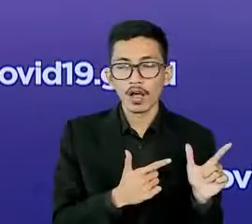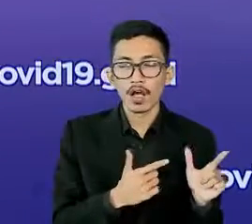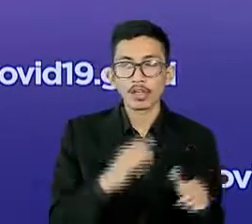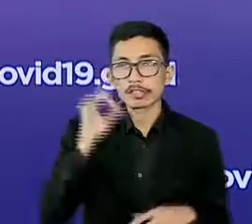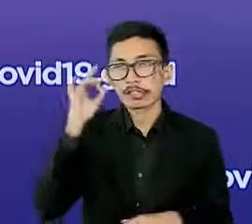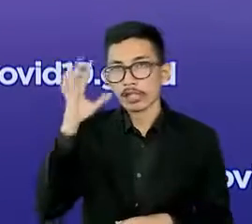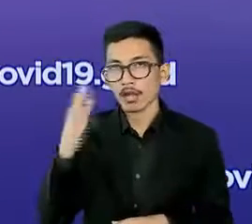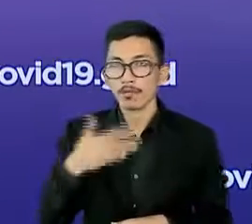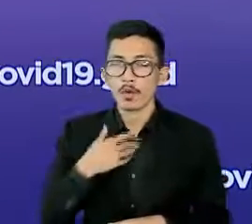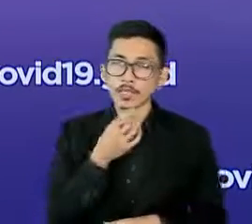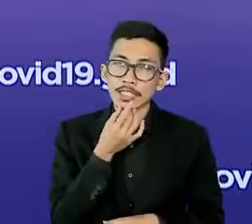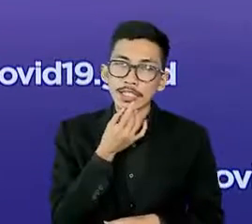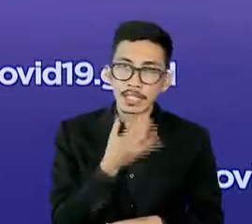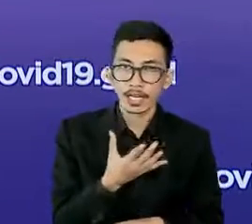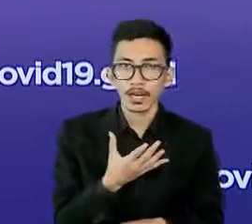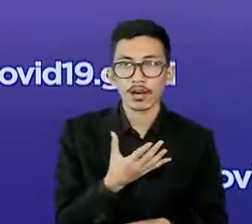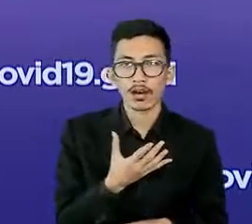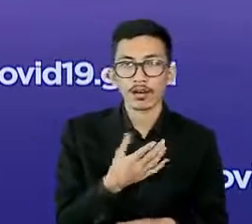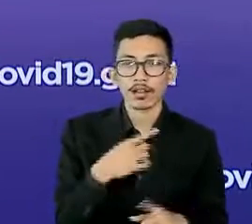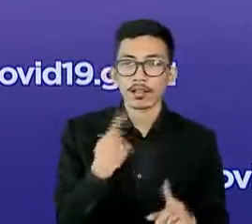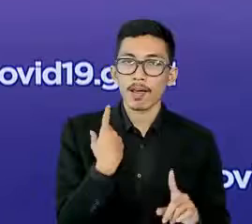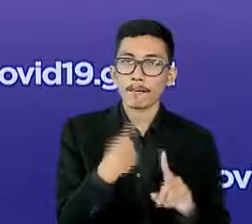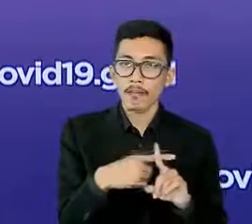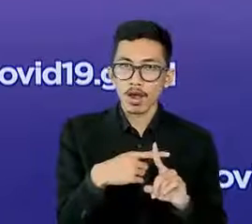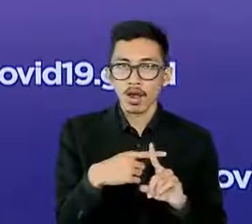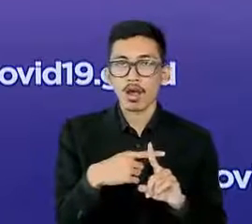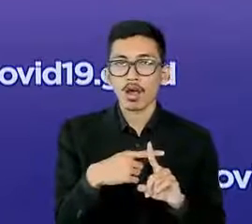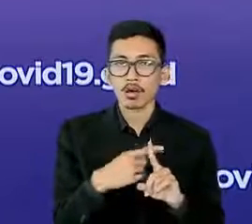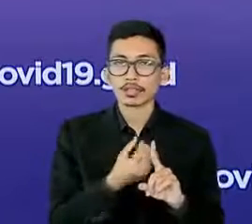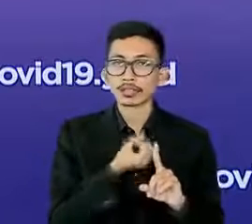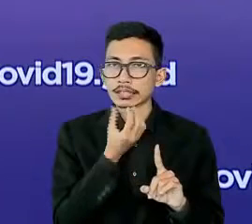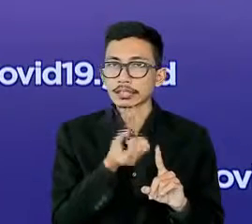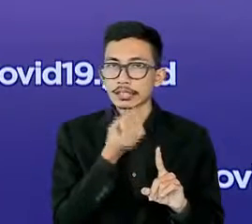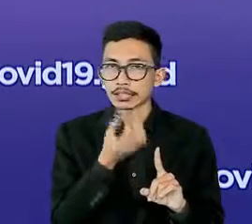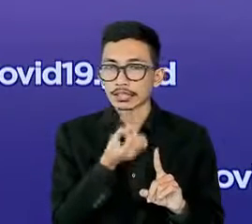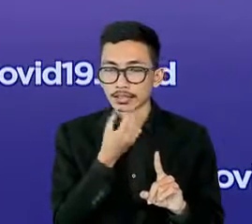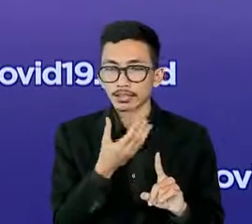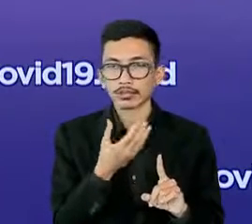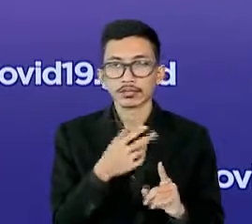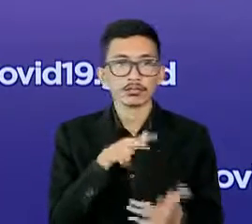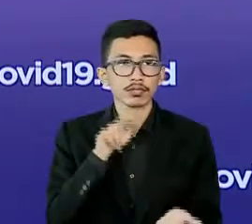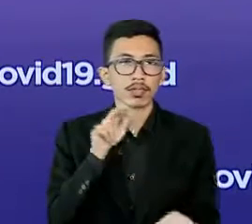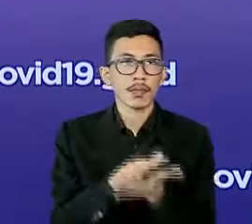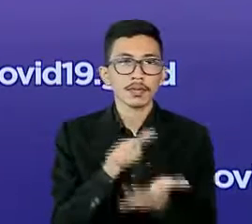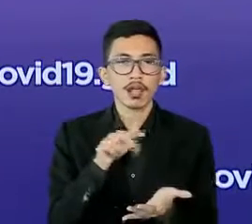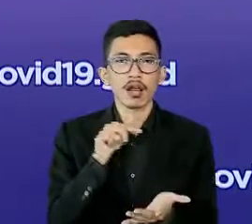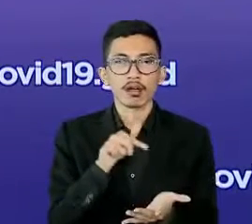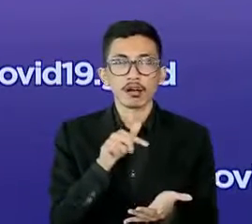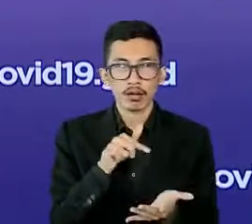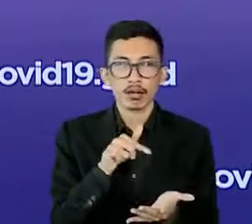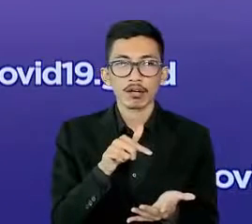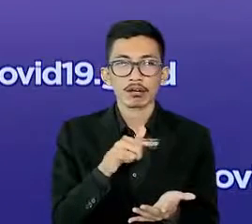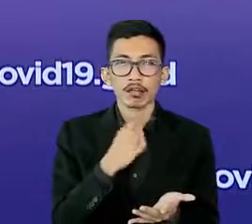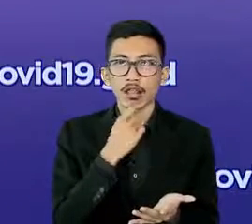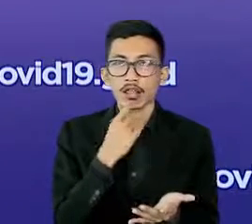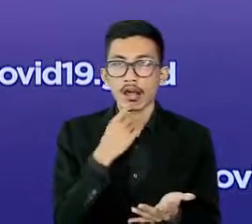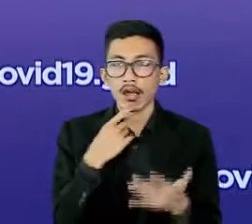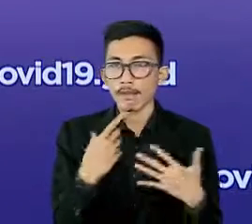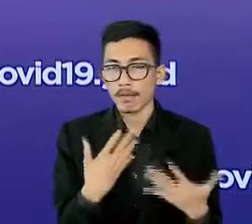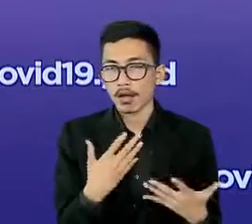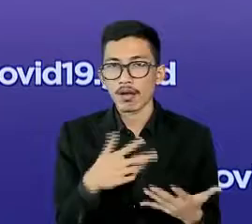ini izin saya menambahkan hal yang terkait dengan kebijakan yang menyangkut